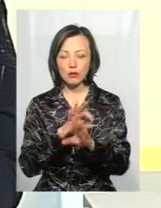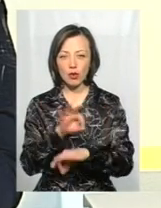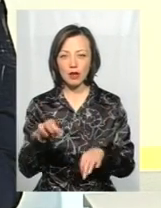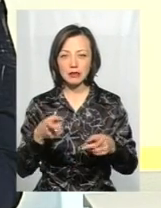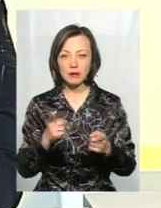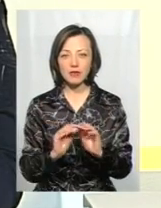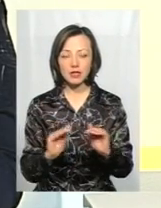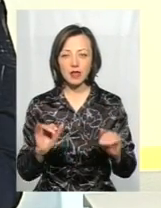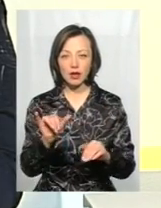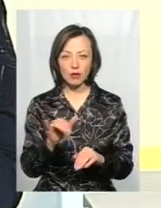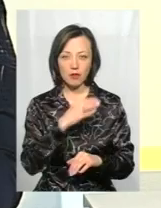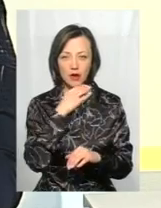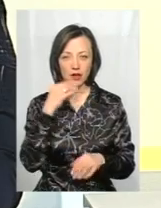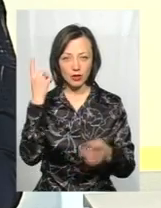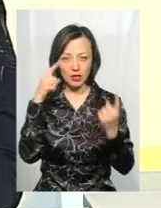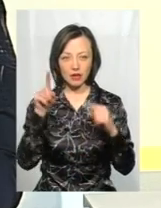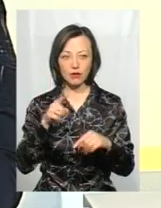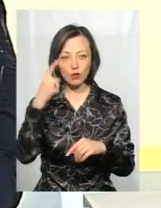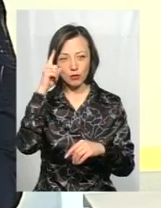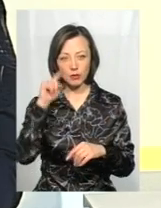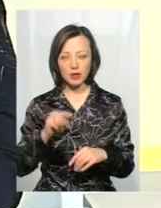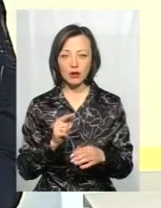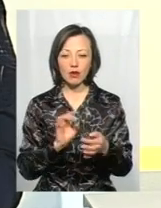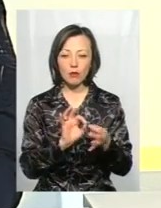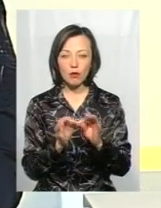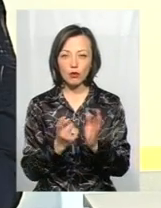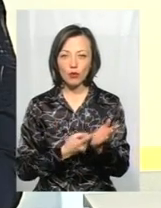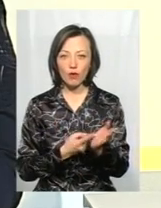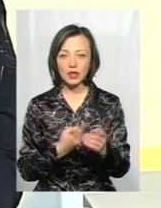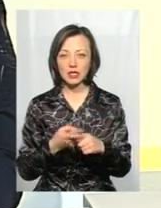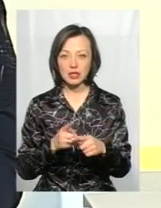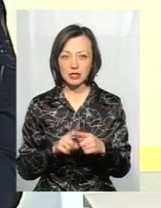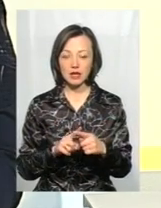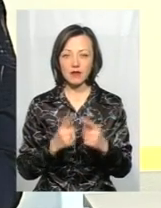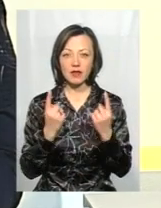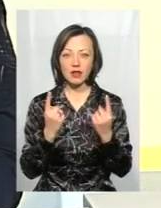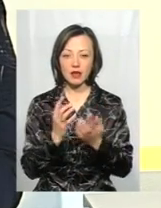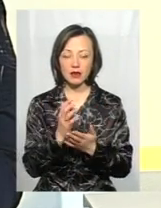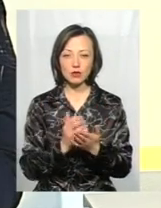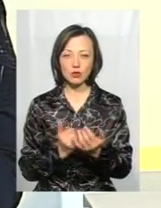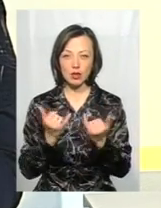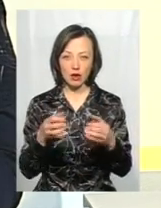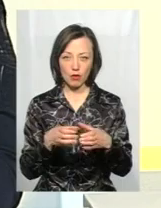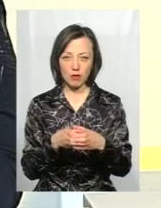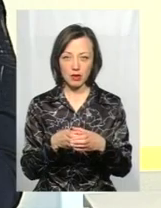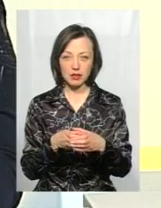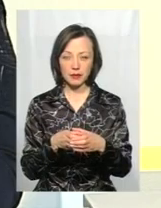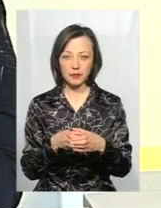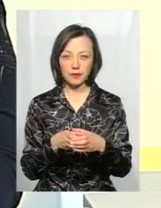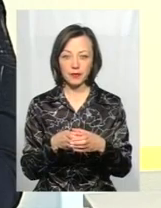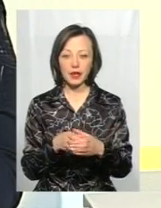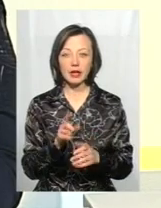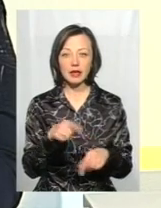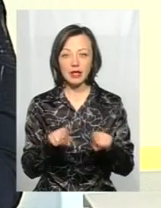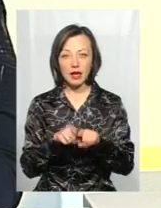насправді, в дітей є дуже багато ідей. Вони вміють їх обґрунтовувати. І це великий ресурс для громади, тому що от якраз